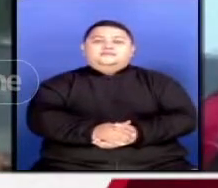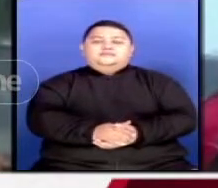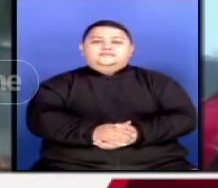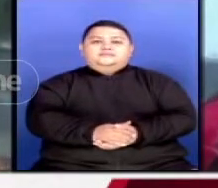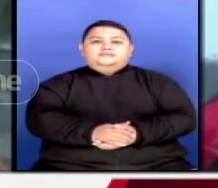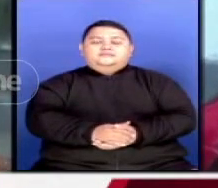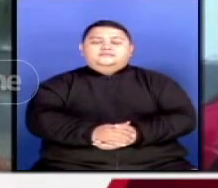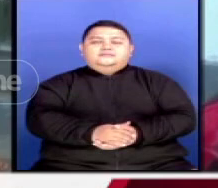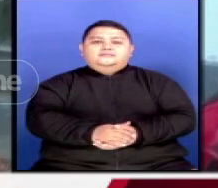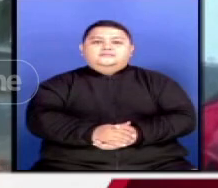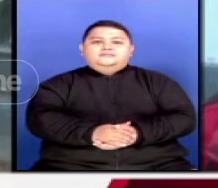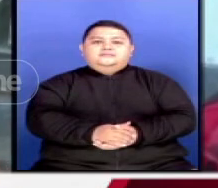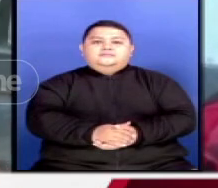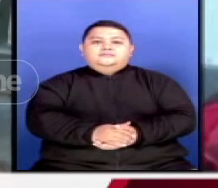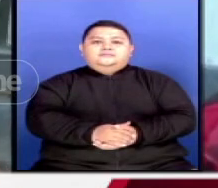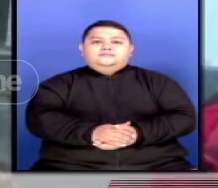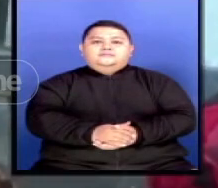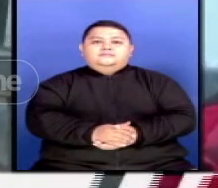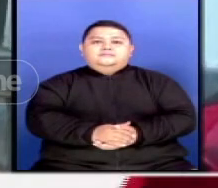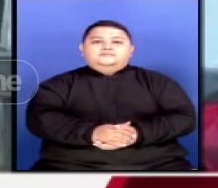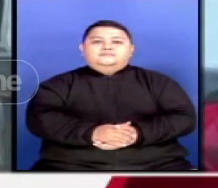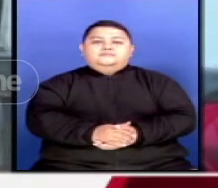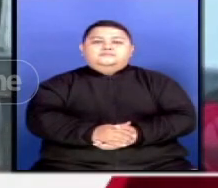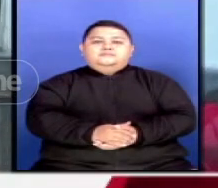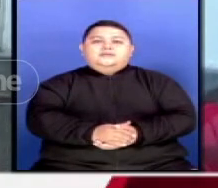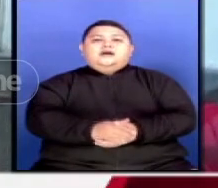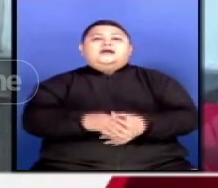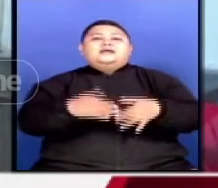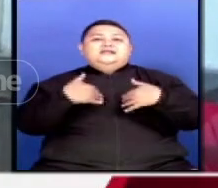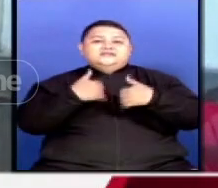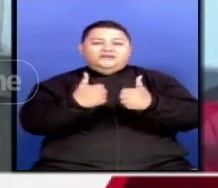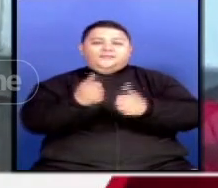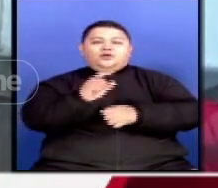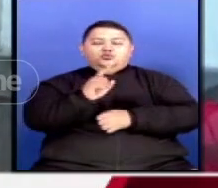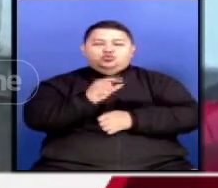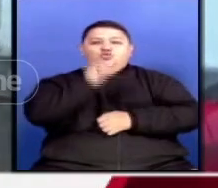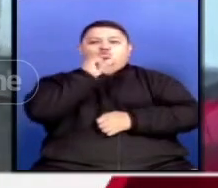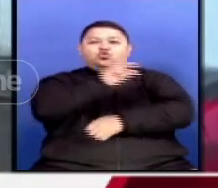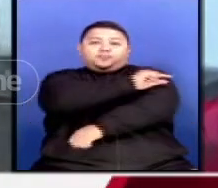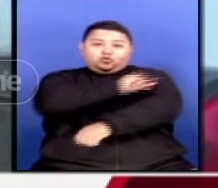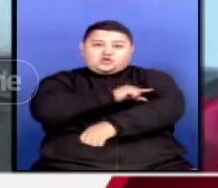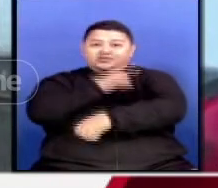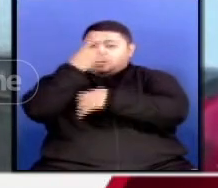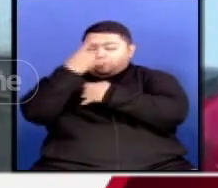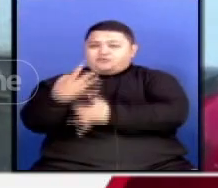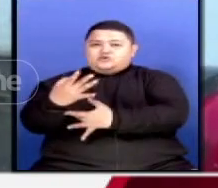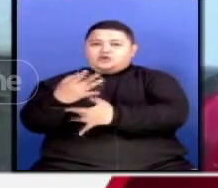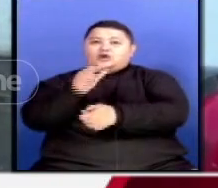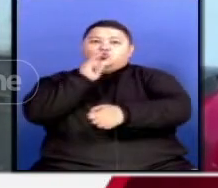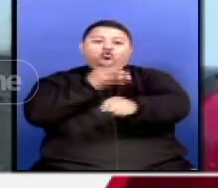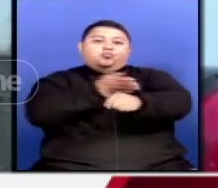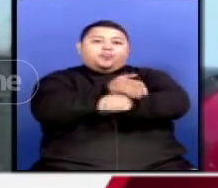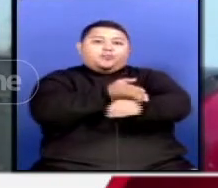Di mana juru sembelih halal dan butcher ini dipersiapkan untuk nanti petugas yang profesional di